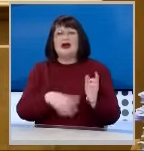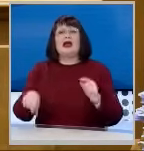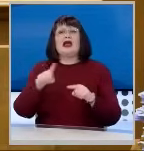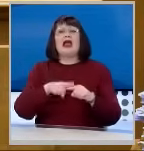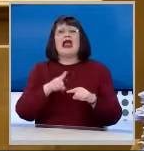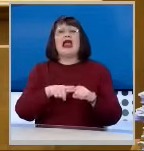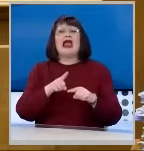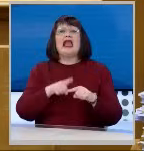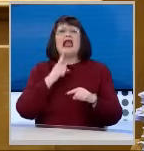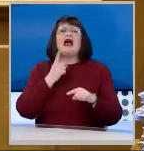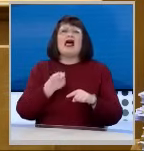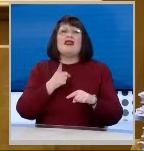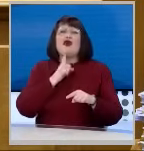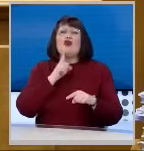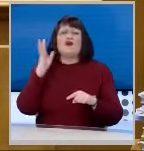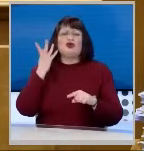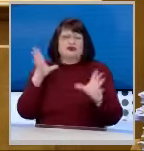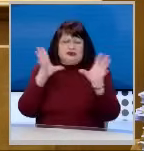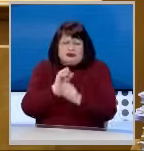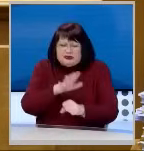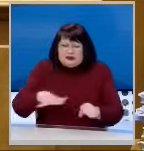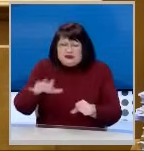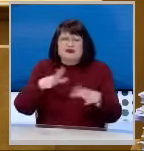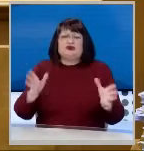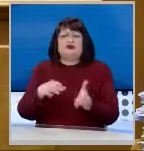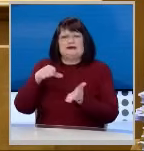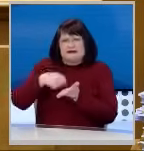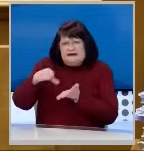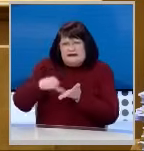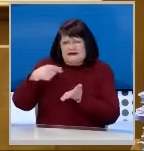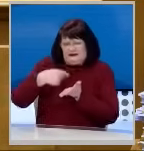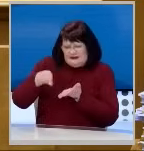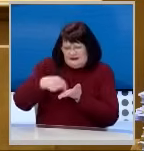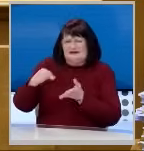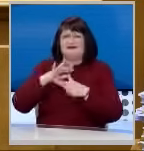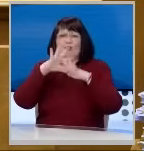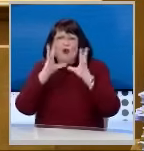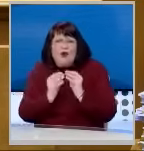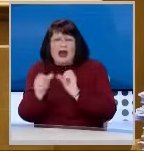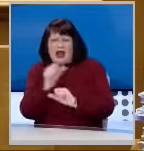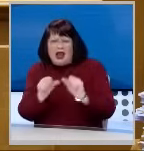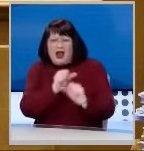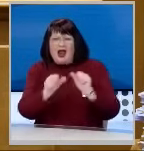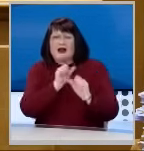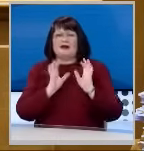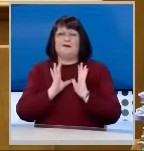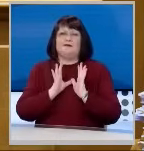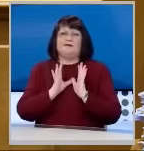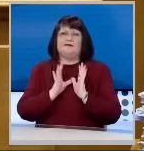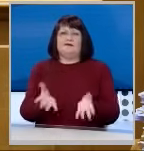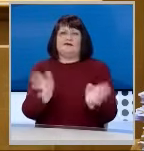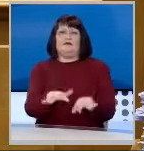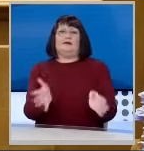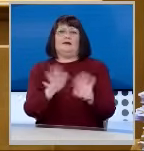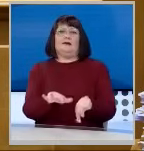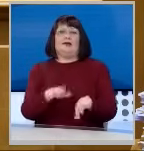του μπλάνκο και έχετε μετατρέψει κάθε διαδικασία σε διαδικασία συγκάλυψης